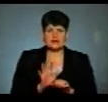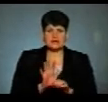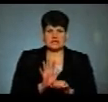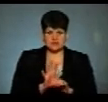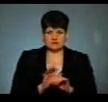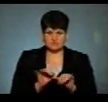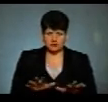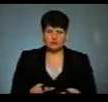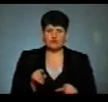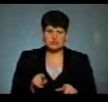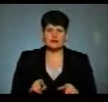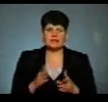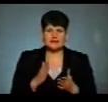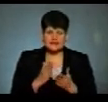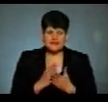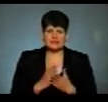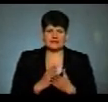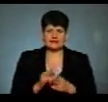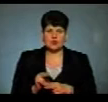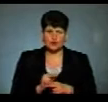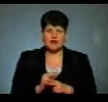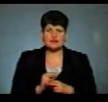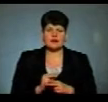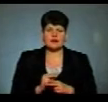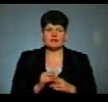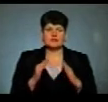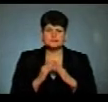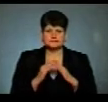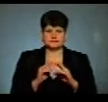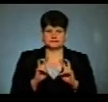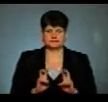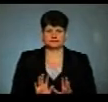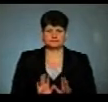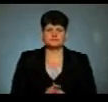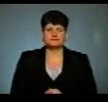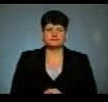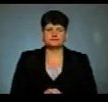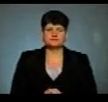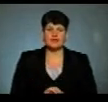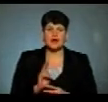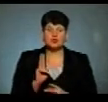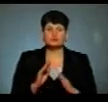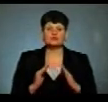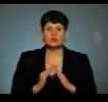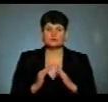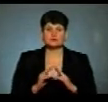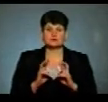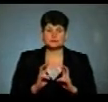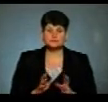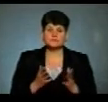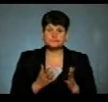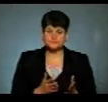на амбулаторному лікуванні під спостереженням сімейного лікаря. А ті, що так вдома, тобто на стаціонарі,